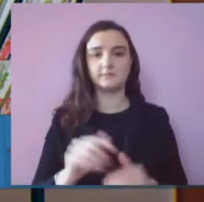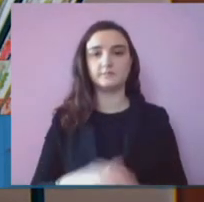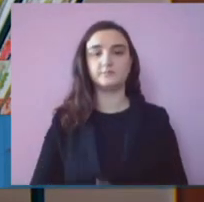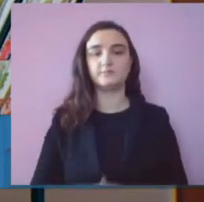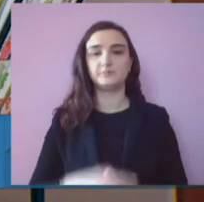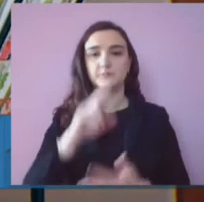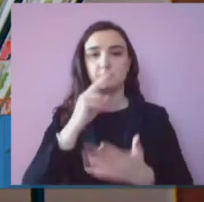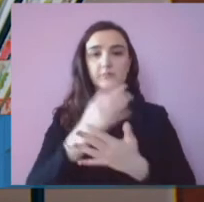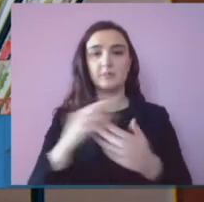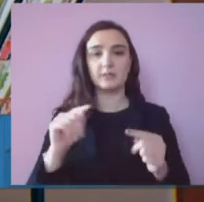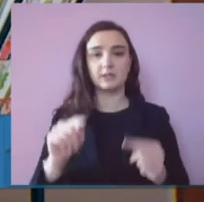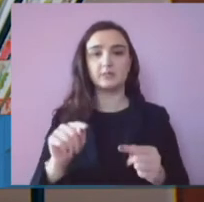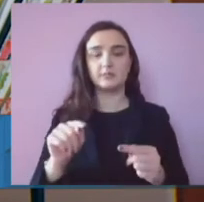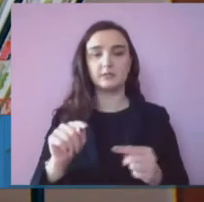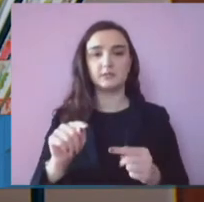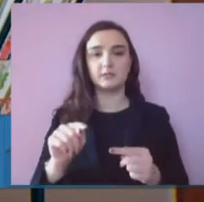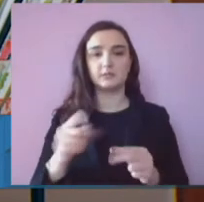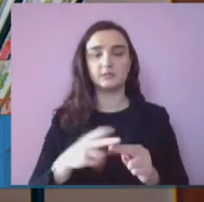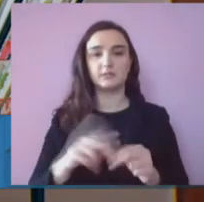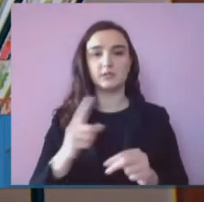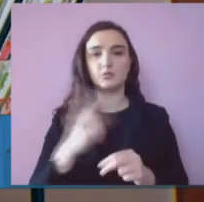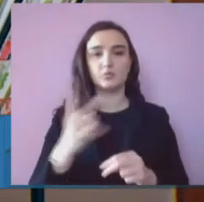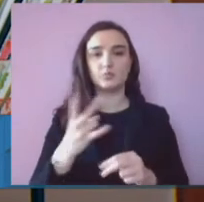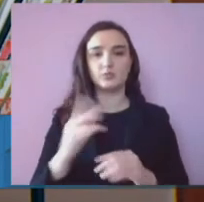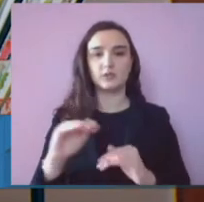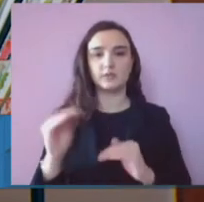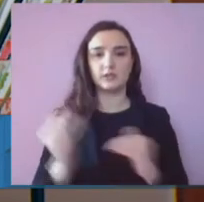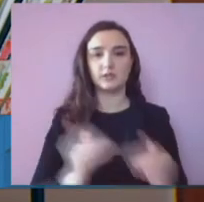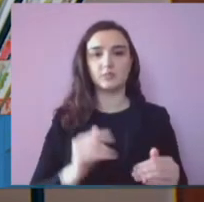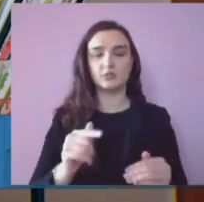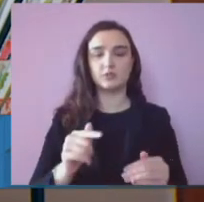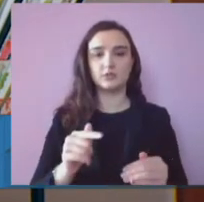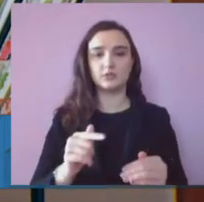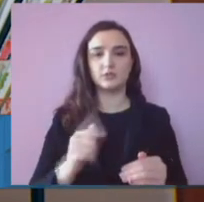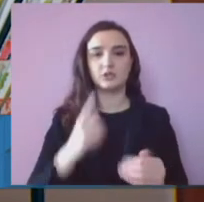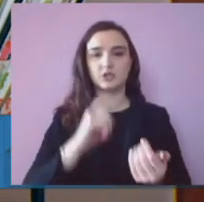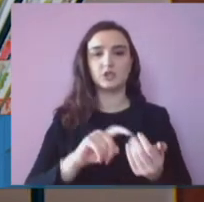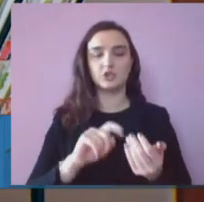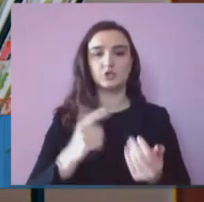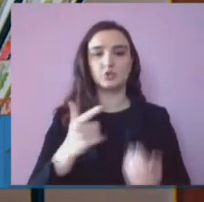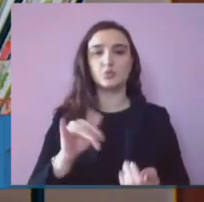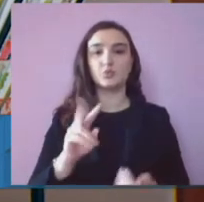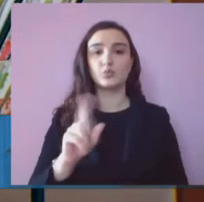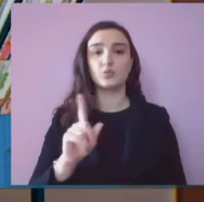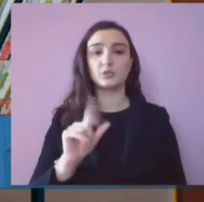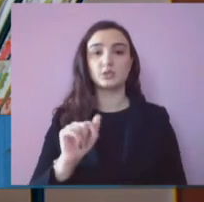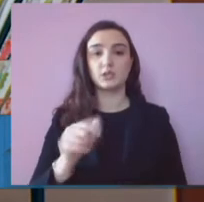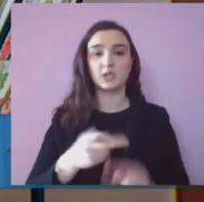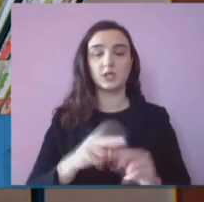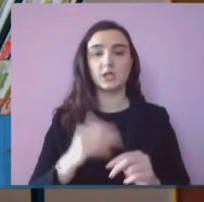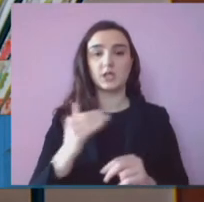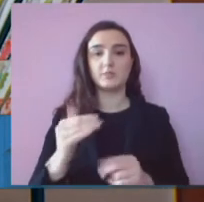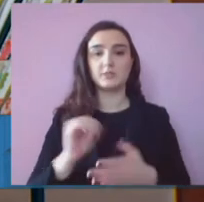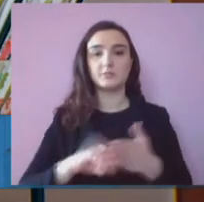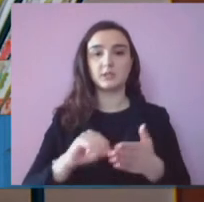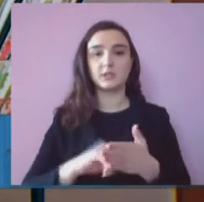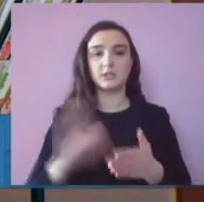preparatebit რატომ უნდა ქვეითდებოდეს სისხლში გლუკოზის დონე? ამის მიზეზები